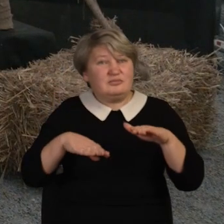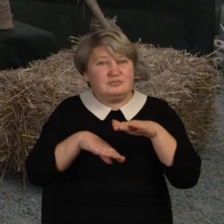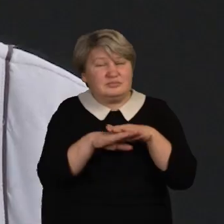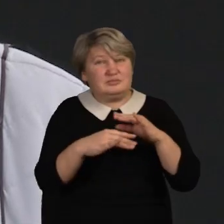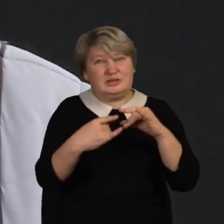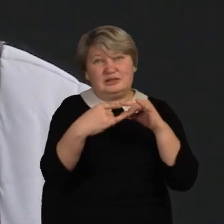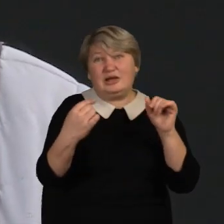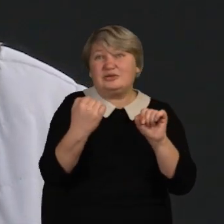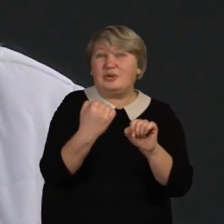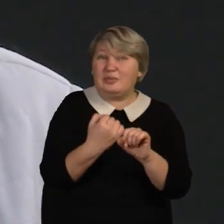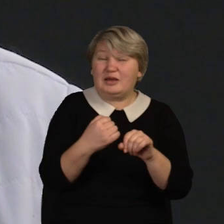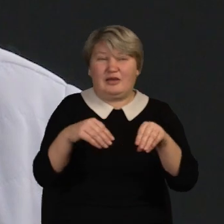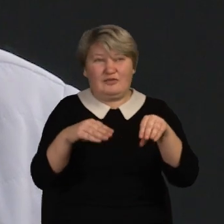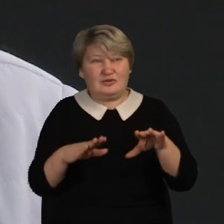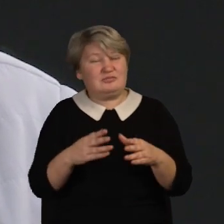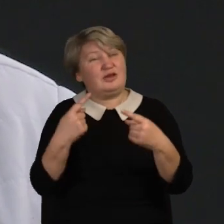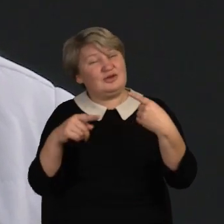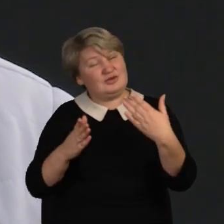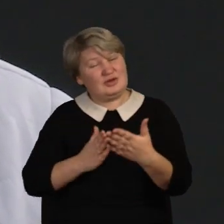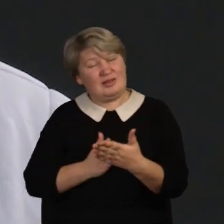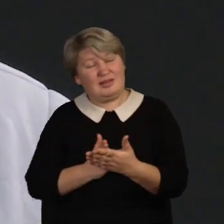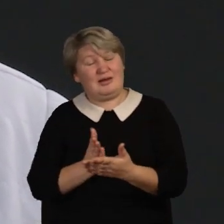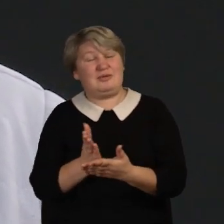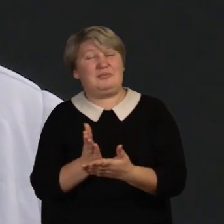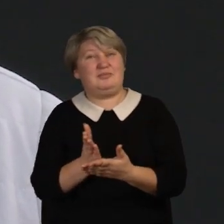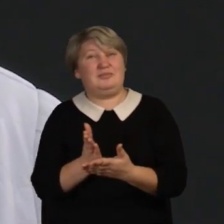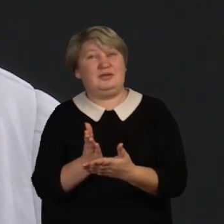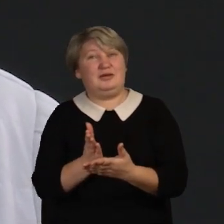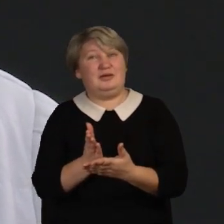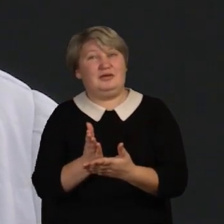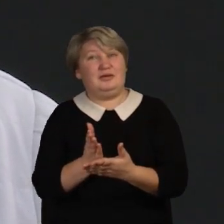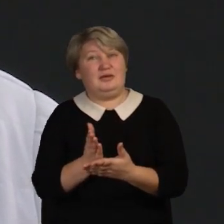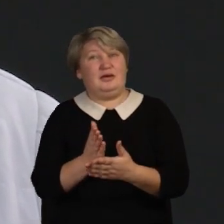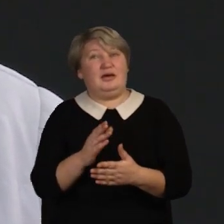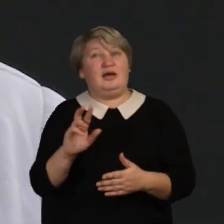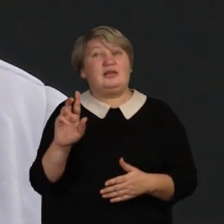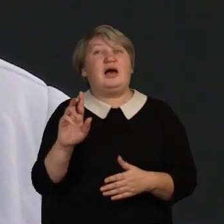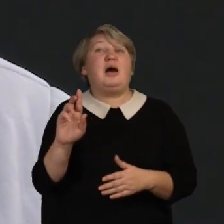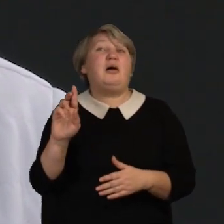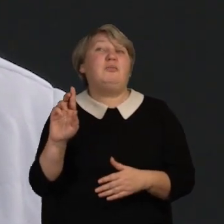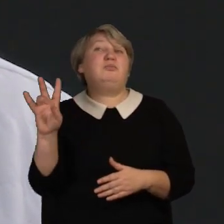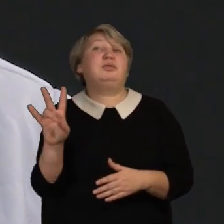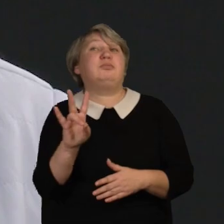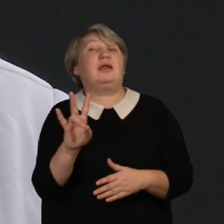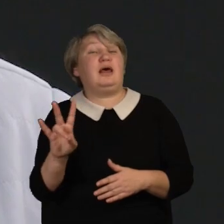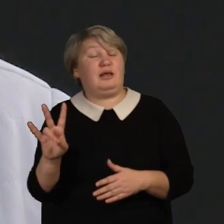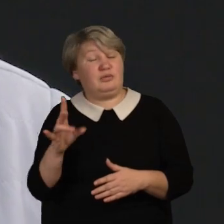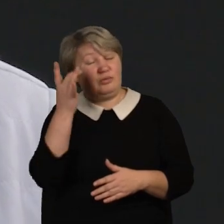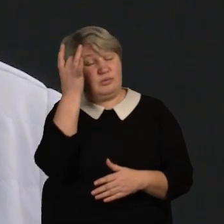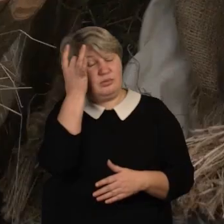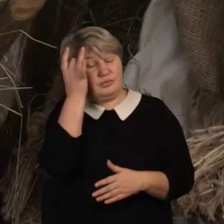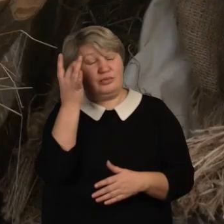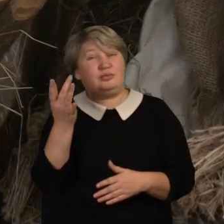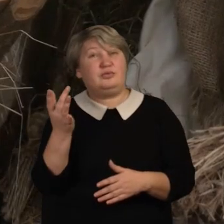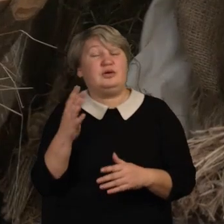зовсім інший напрям, вже скерований на біблейну культуру християнського мистецтва, і створили